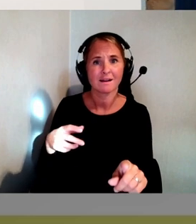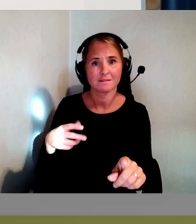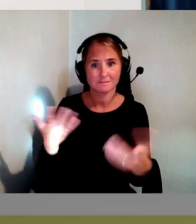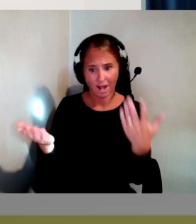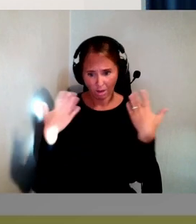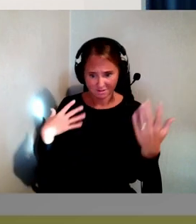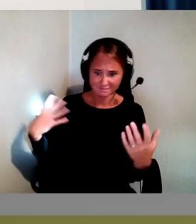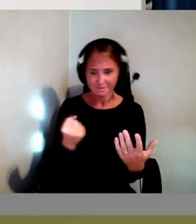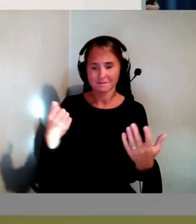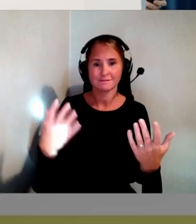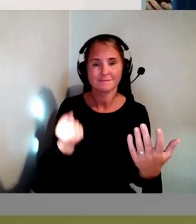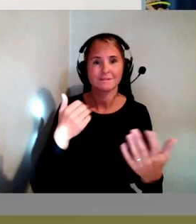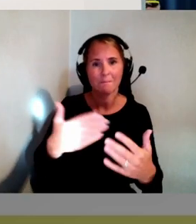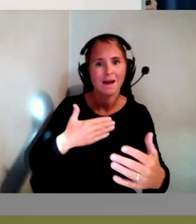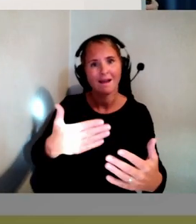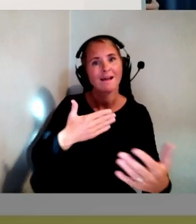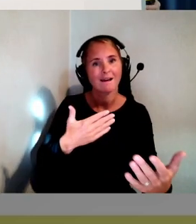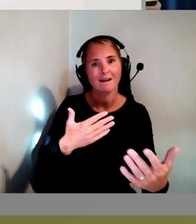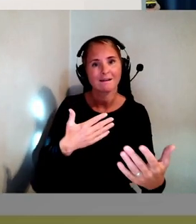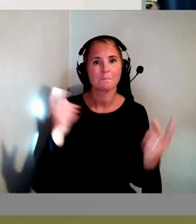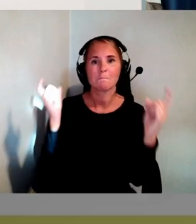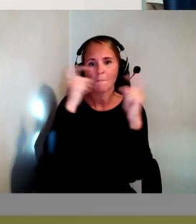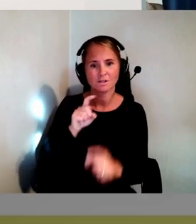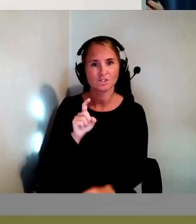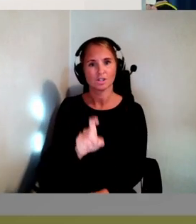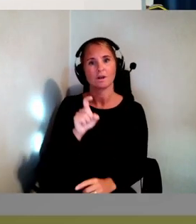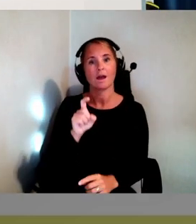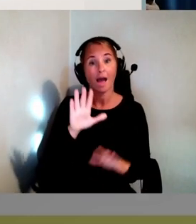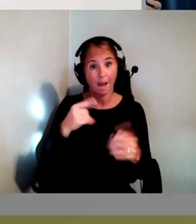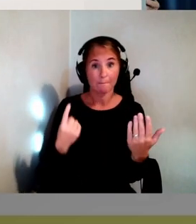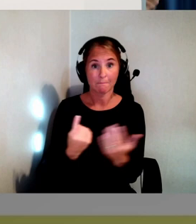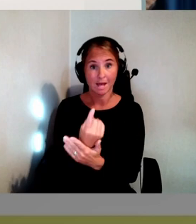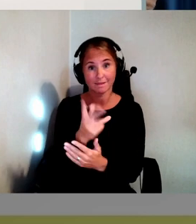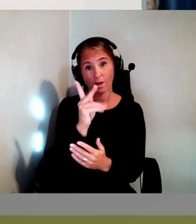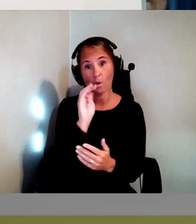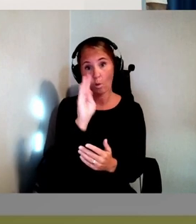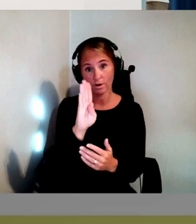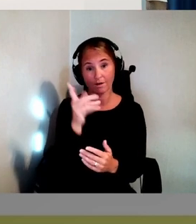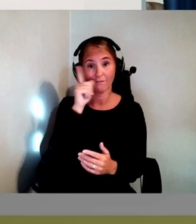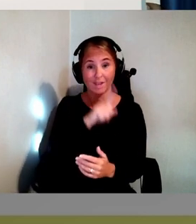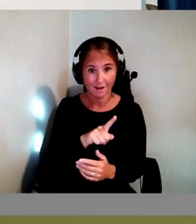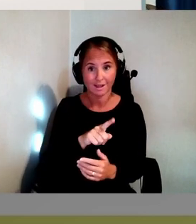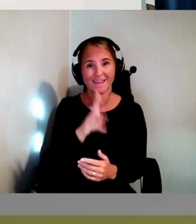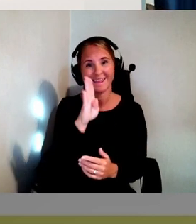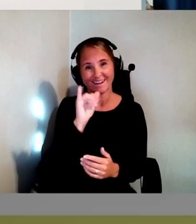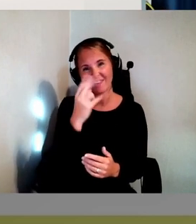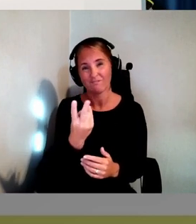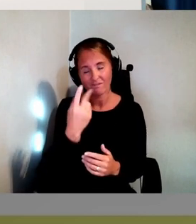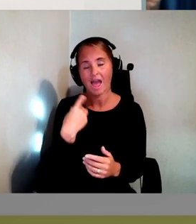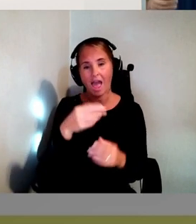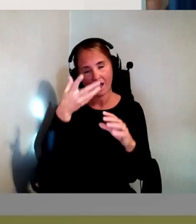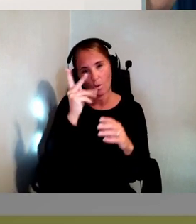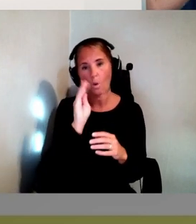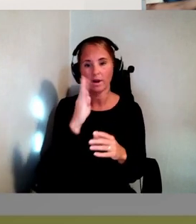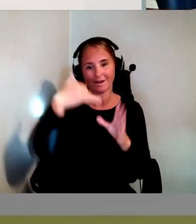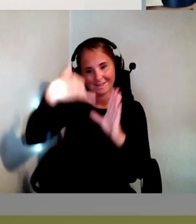luft Eh det här har då hänt för att den är kodad fel Den är kodad som en Div heter det på kodspråk Det är en knapp och